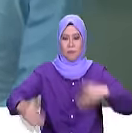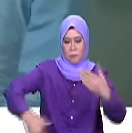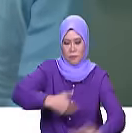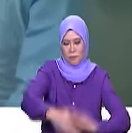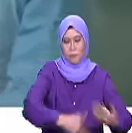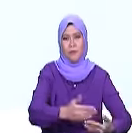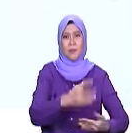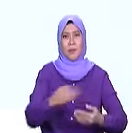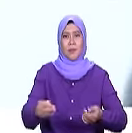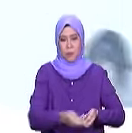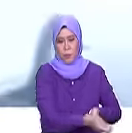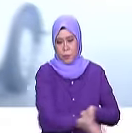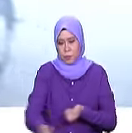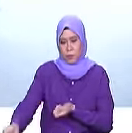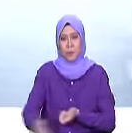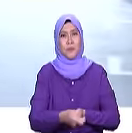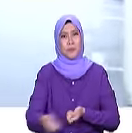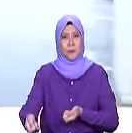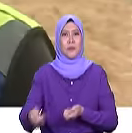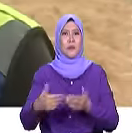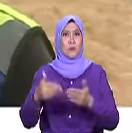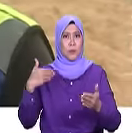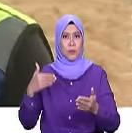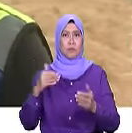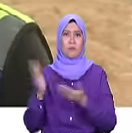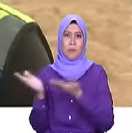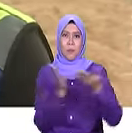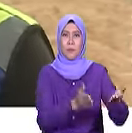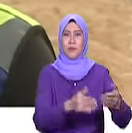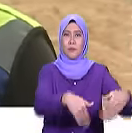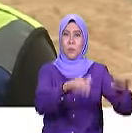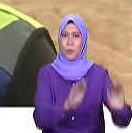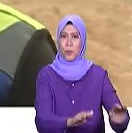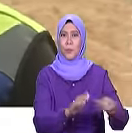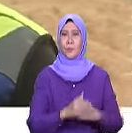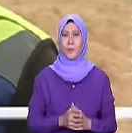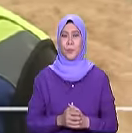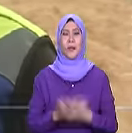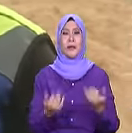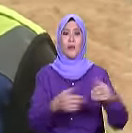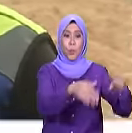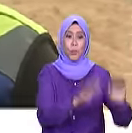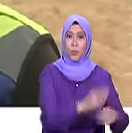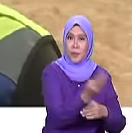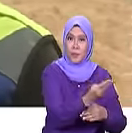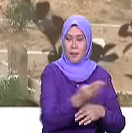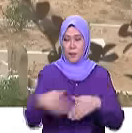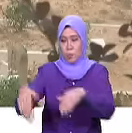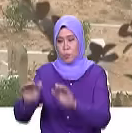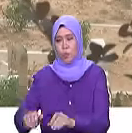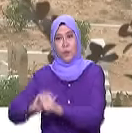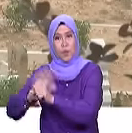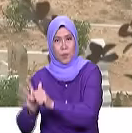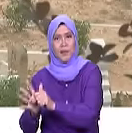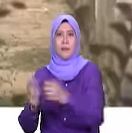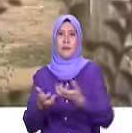pihak hospital sebelum dibawa ke tanah perkuburan. Jenazah COVID ni dengan kubur biasa kita asingkan untuk memudahkan urusan, maksudnya